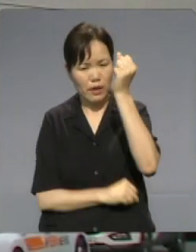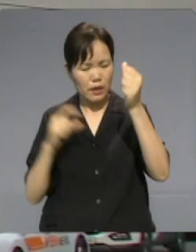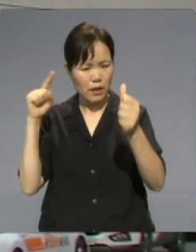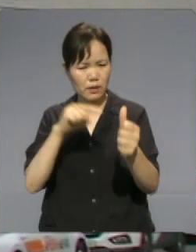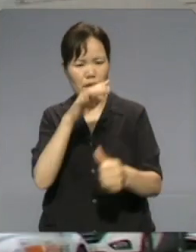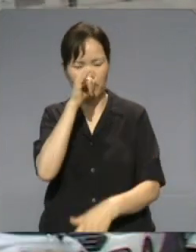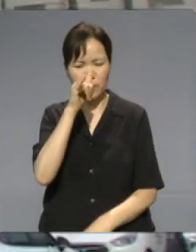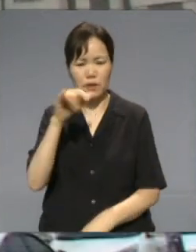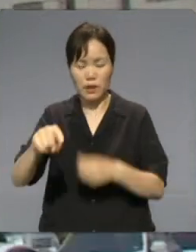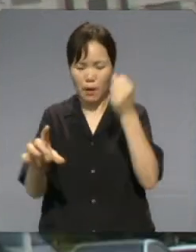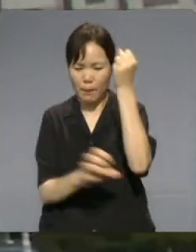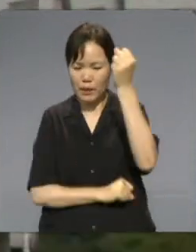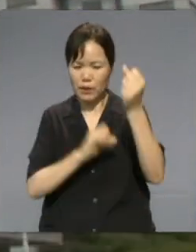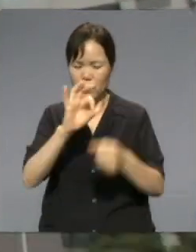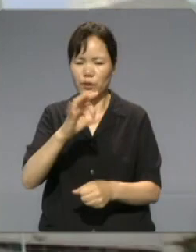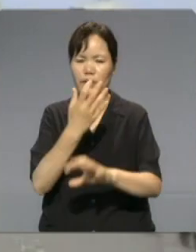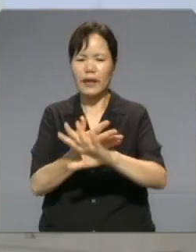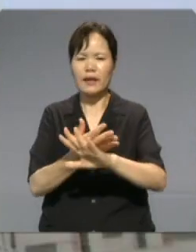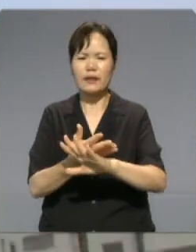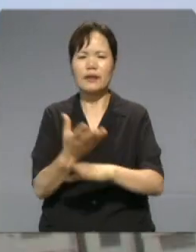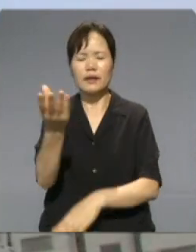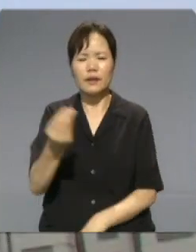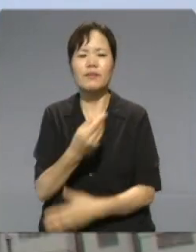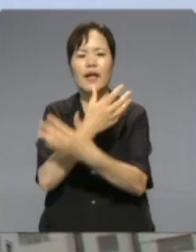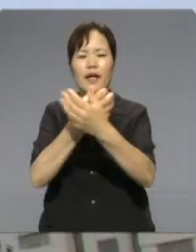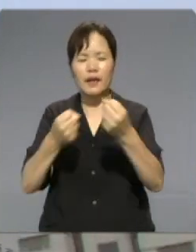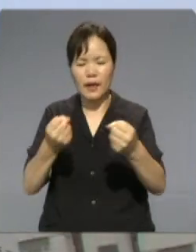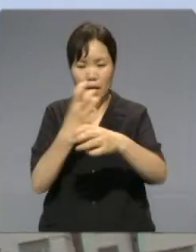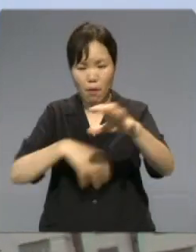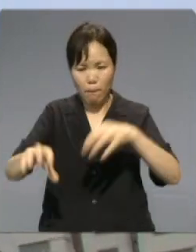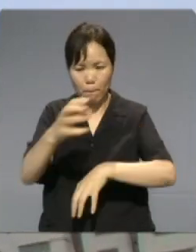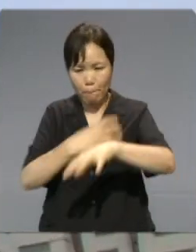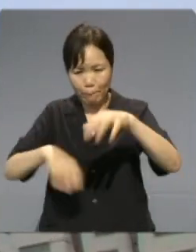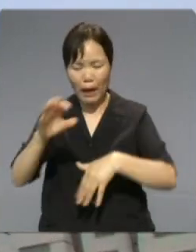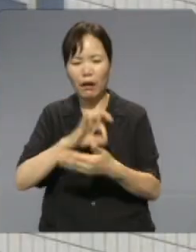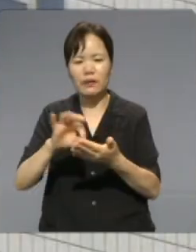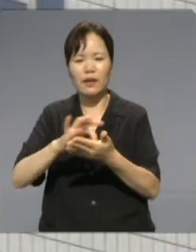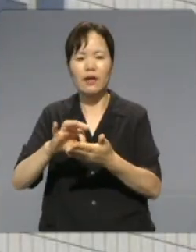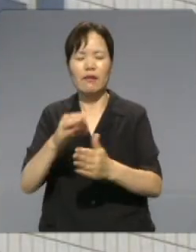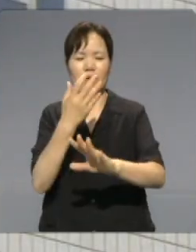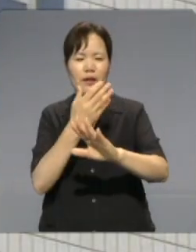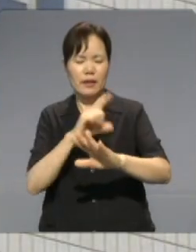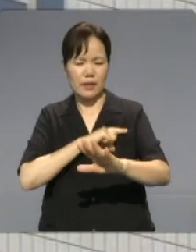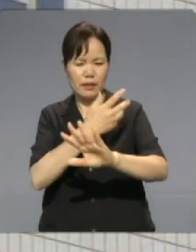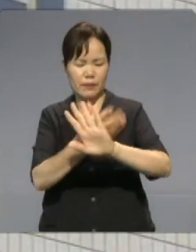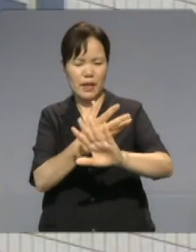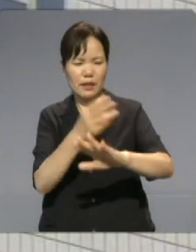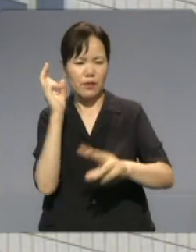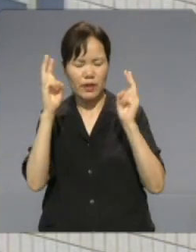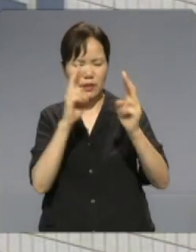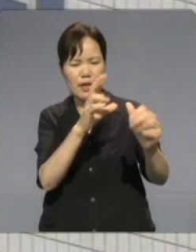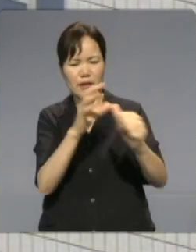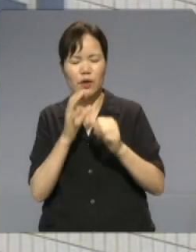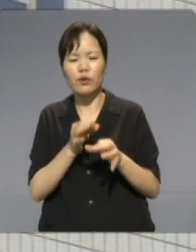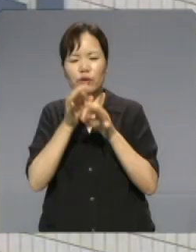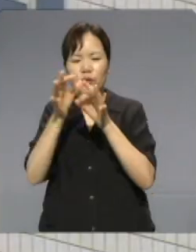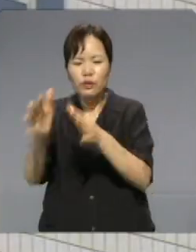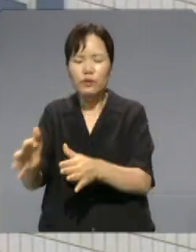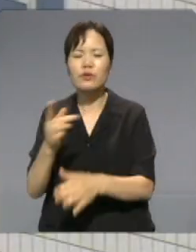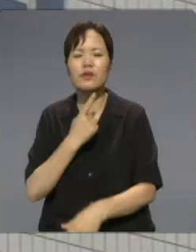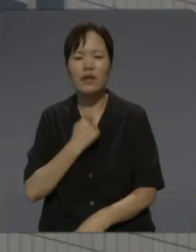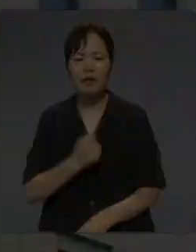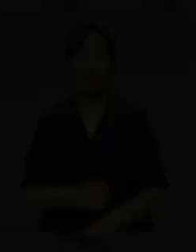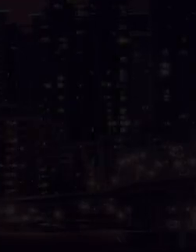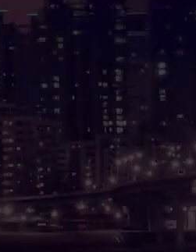A씨는 빼돌린 돈으로 다른 임대차 계약에 돌려막기를 하거나 차명 회사를 이용해 투자 사업을 해온 것으로 드러났습니다.